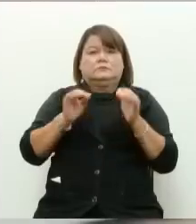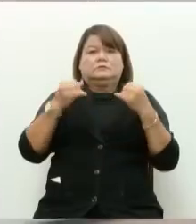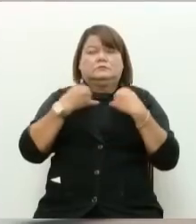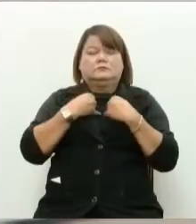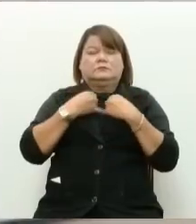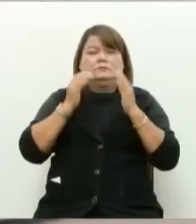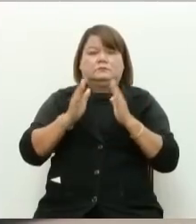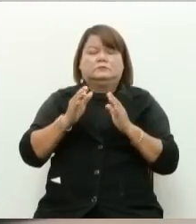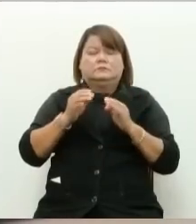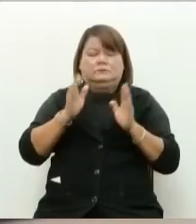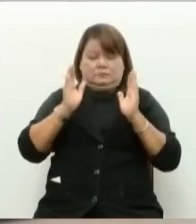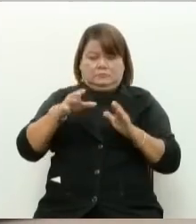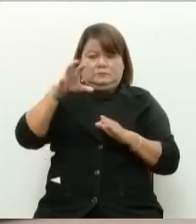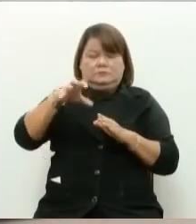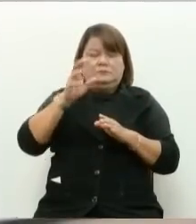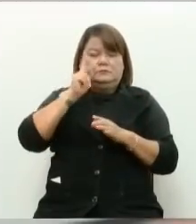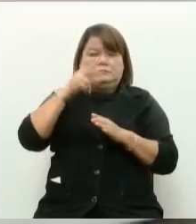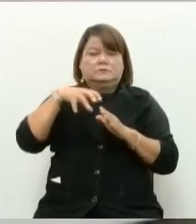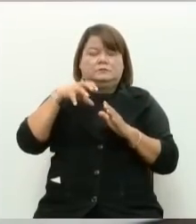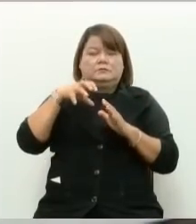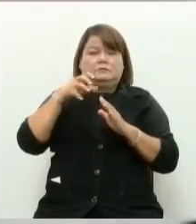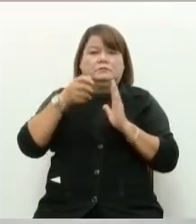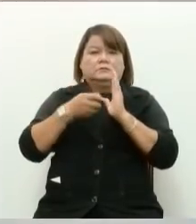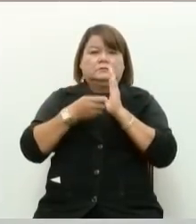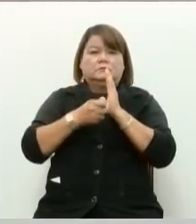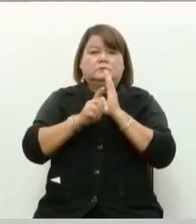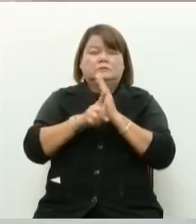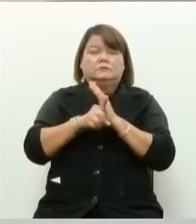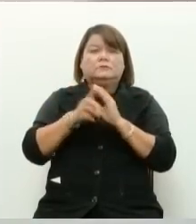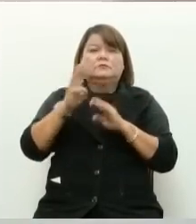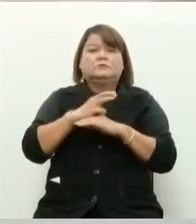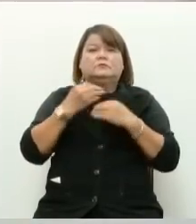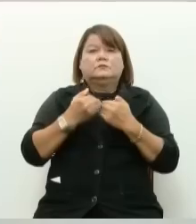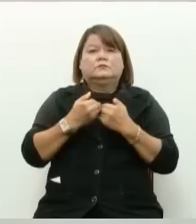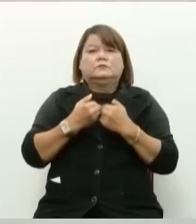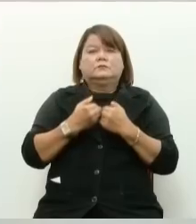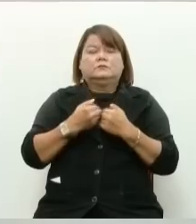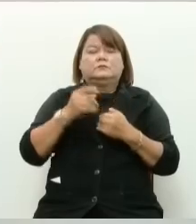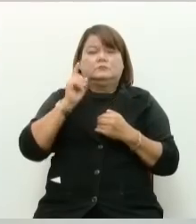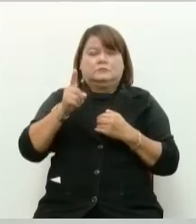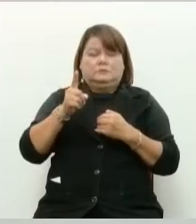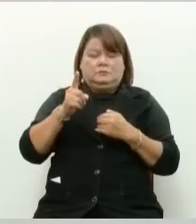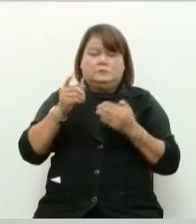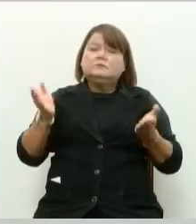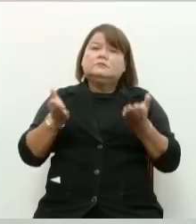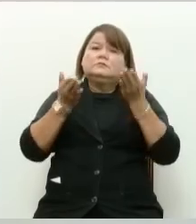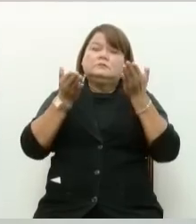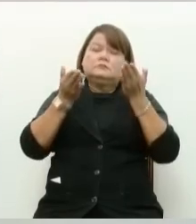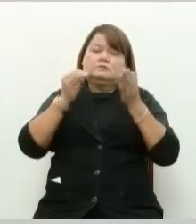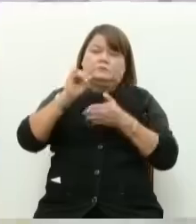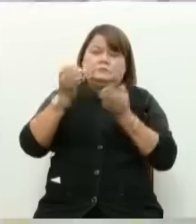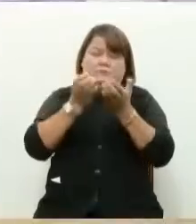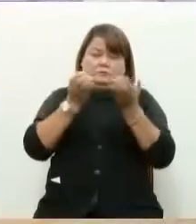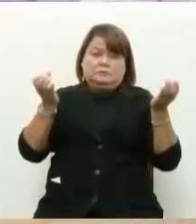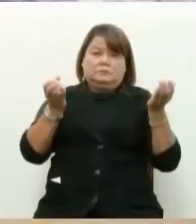รของสำนักงานเขตพื้นที่การศึกษาอุดรธานีรุ่นที่หนึ่งในวันนี้ เป็นการขับเคลื่อนและส่งเสริมจริยธรรมตามมาตร